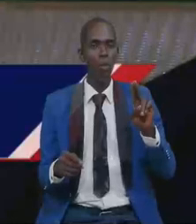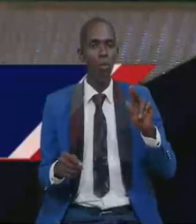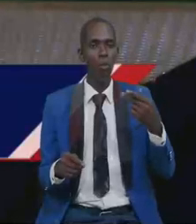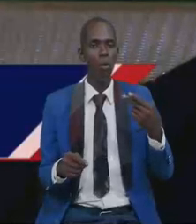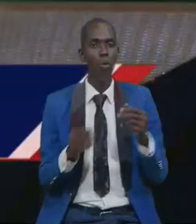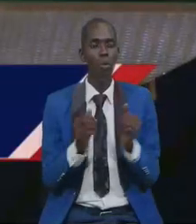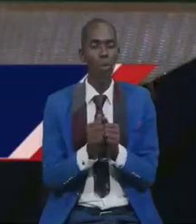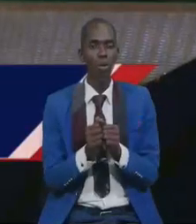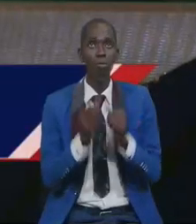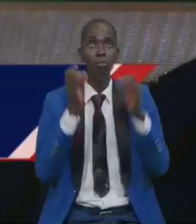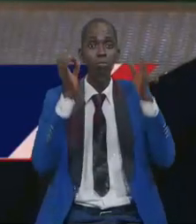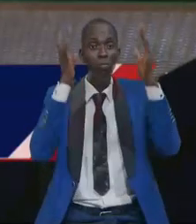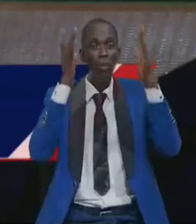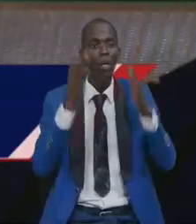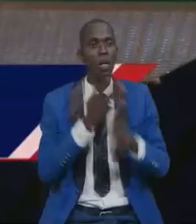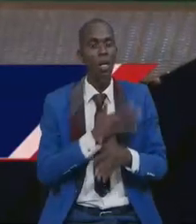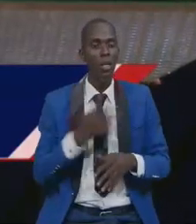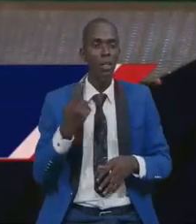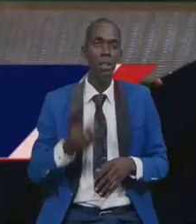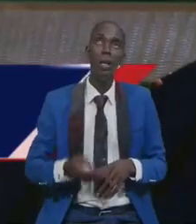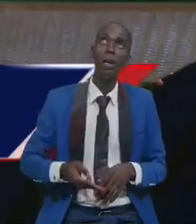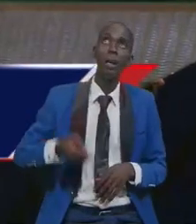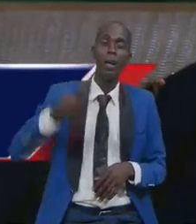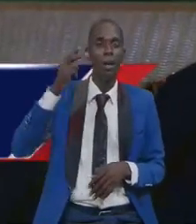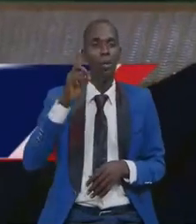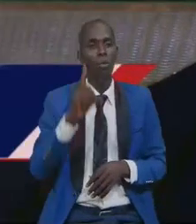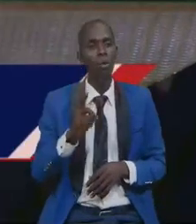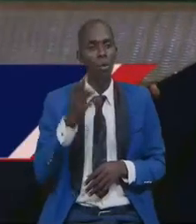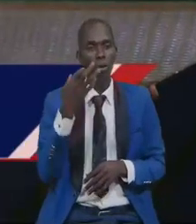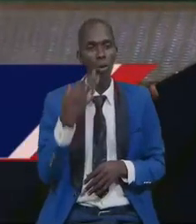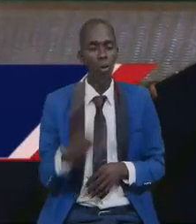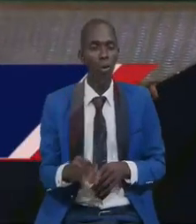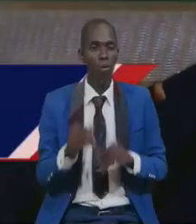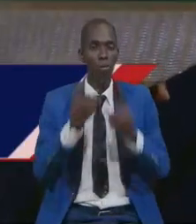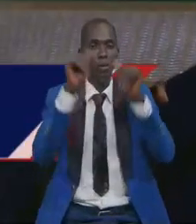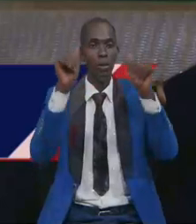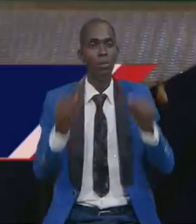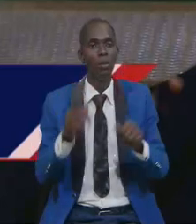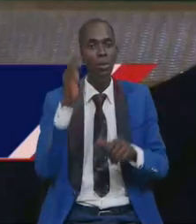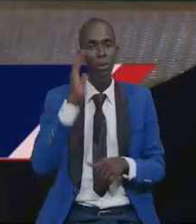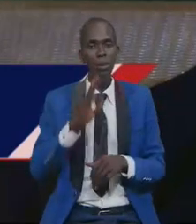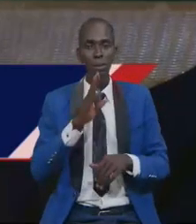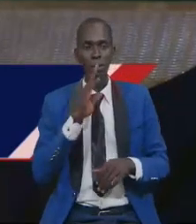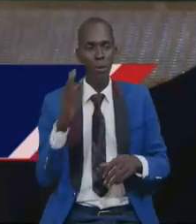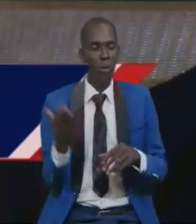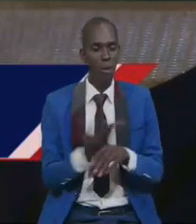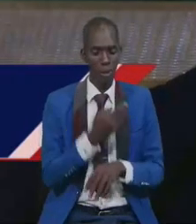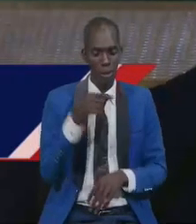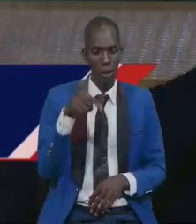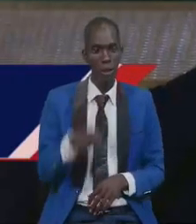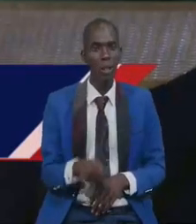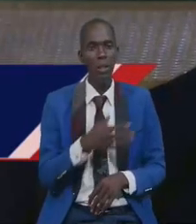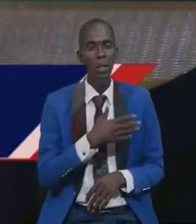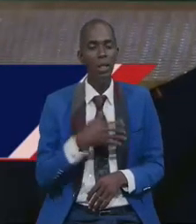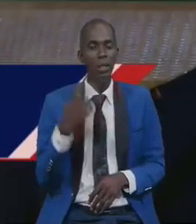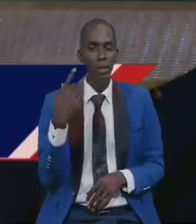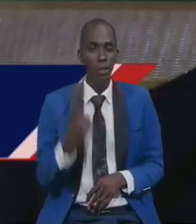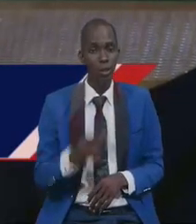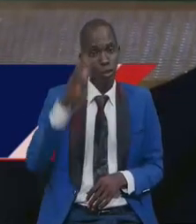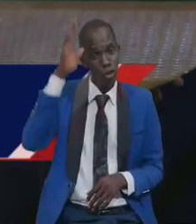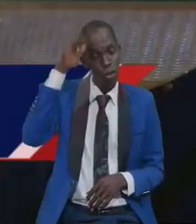violence, les plus hauts grands sont coupés, les plus élevés sont